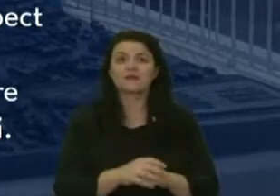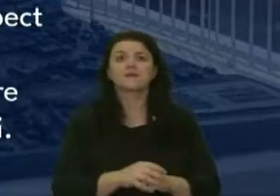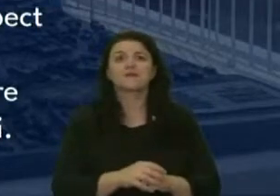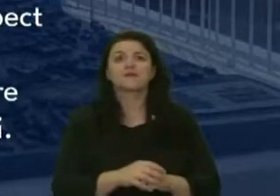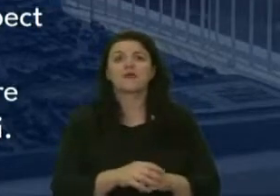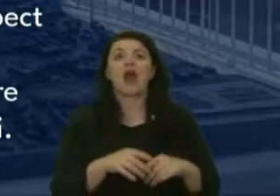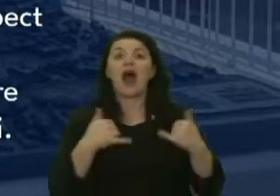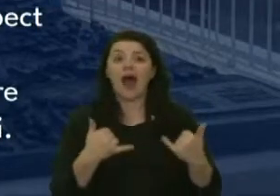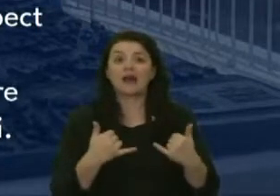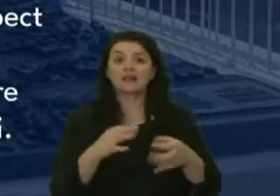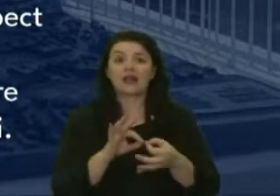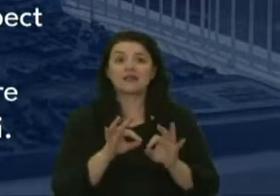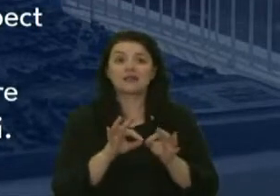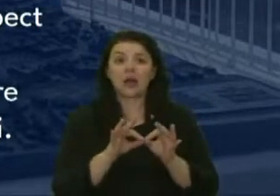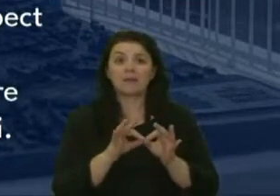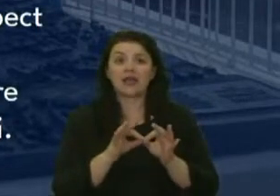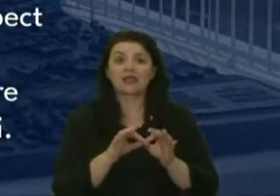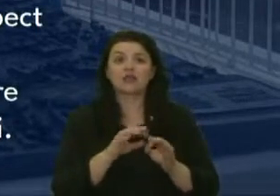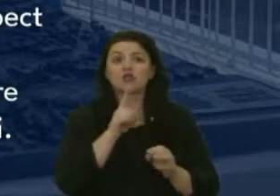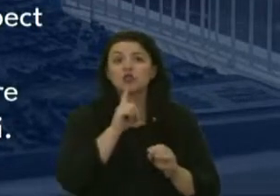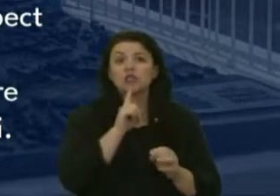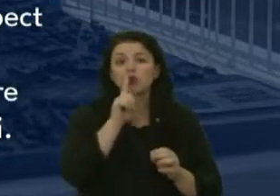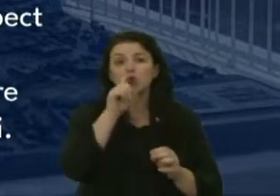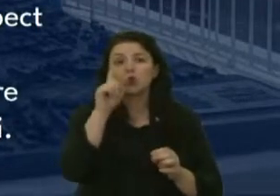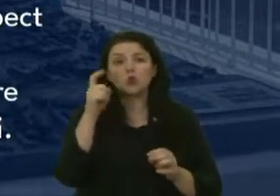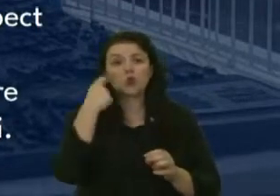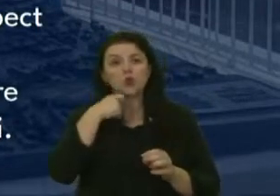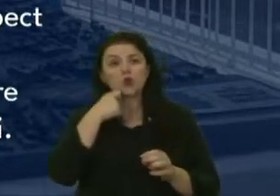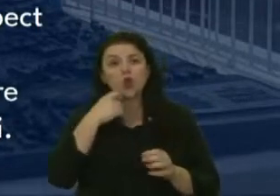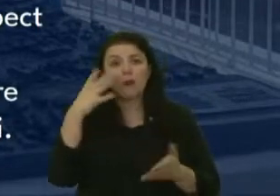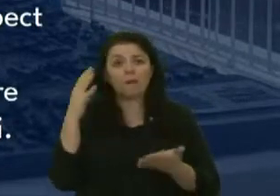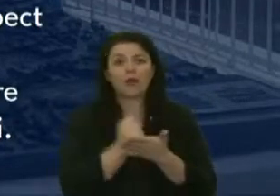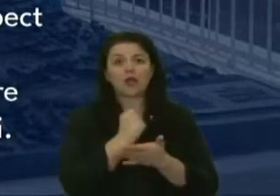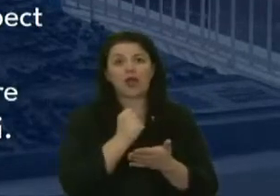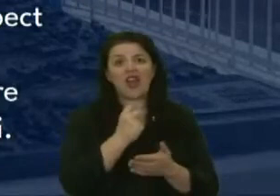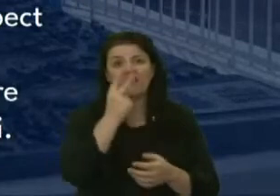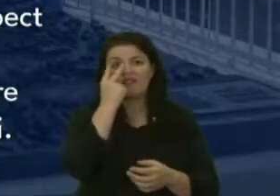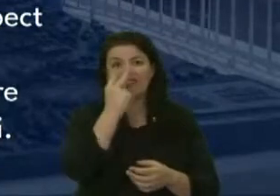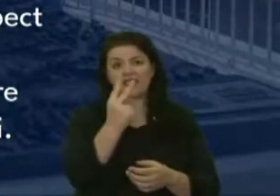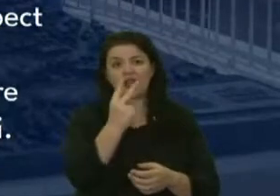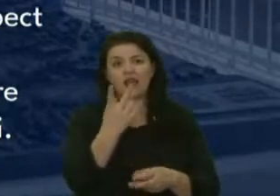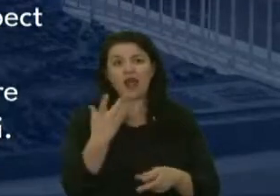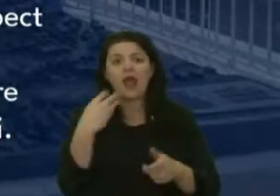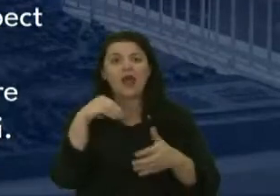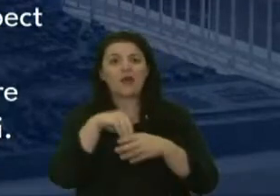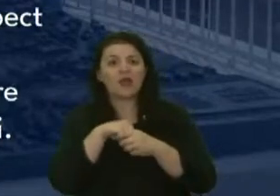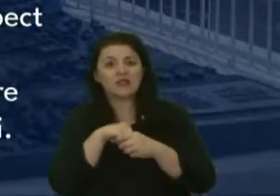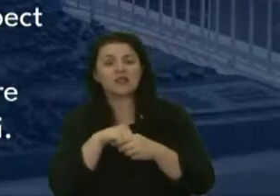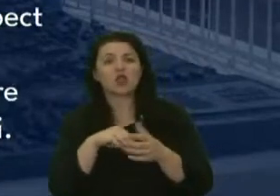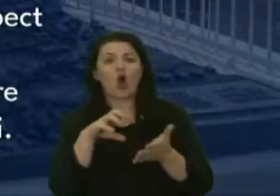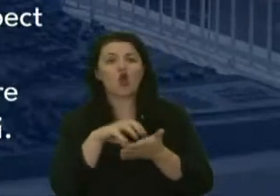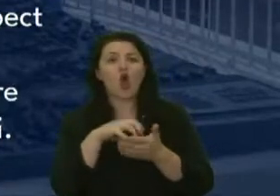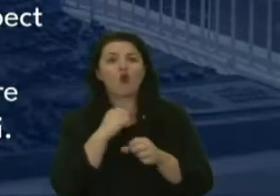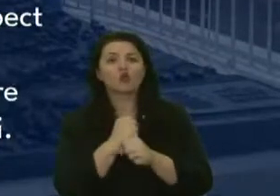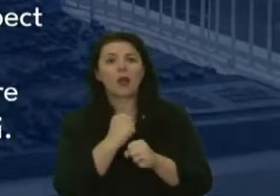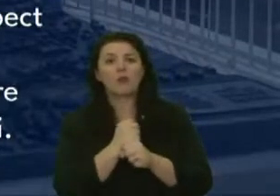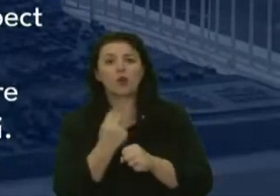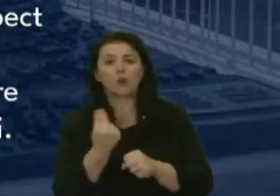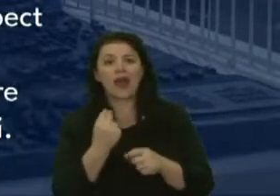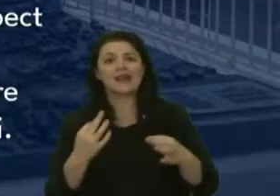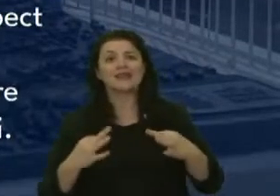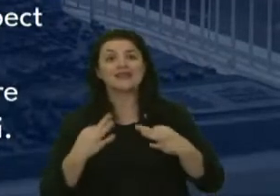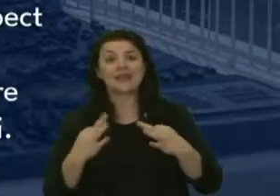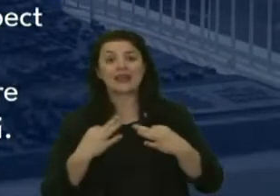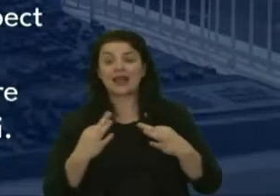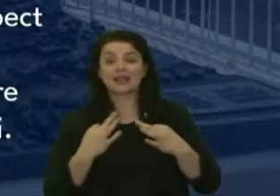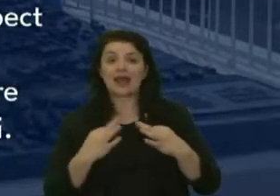instanță Asta înseamnă aceste titluri pe care Clujul le obține vizibilitate investitori locuri de muncă mai bine plătite sănătate mai